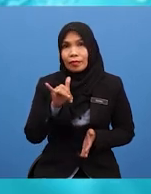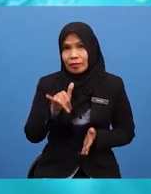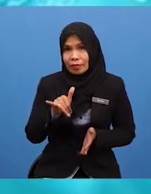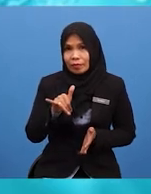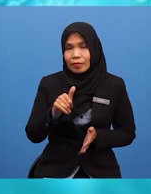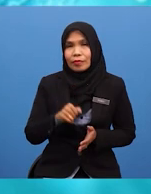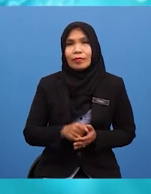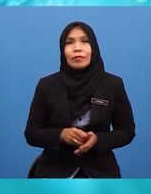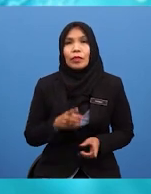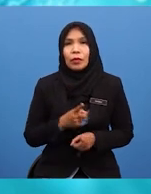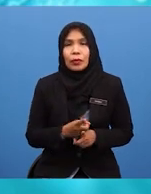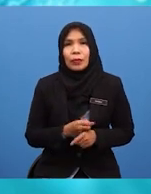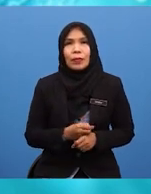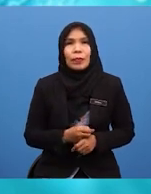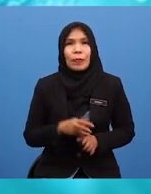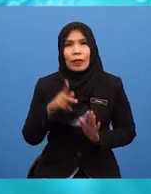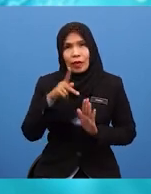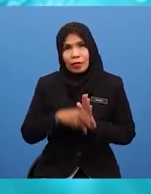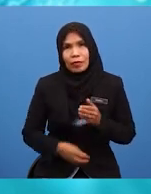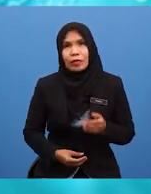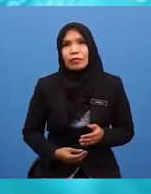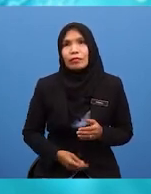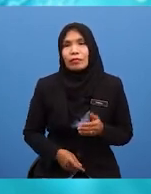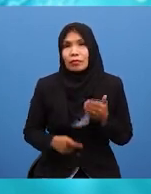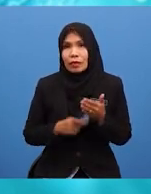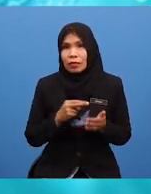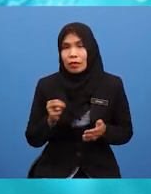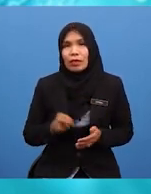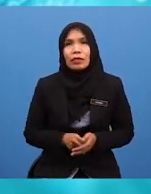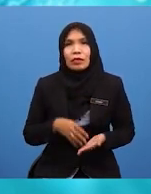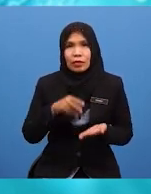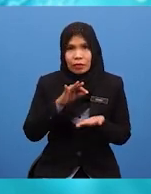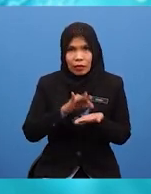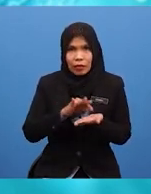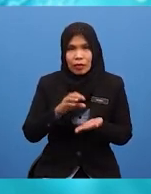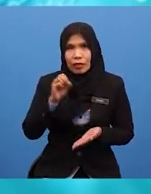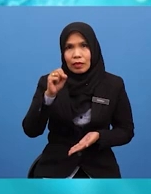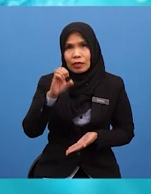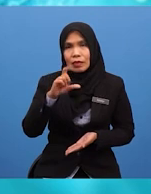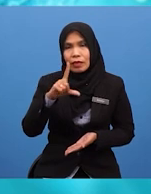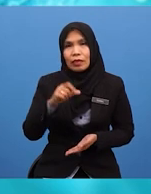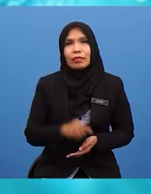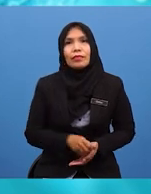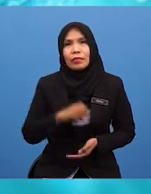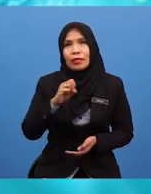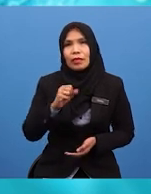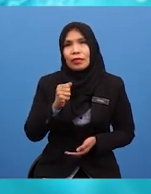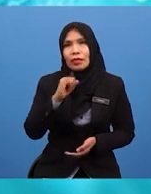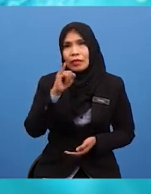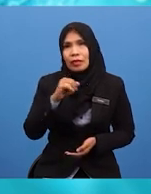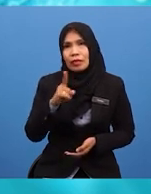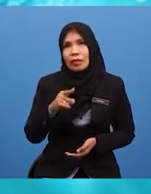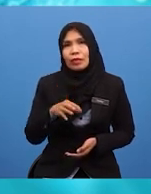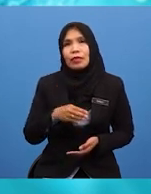Ya, betul murid-murid. Pertambahan bilangan sel, saiz badan,